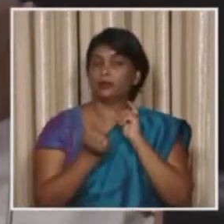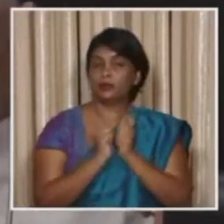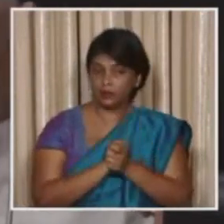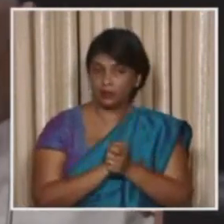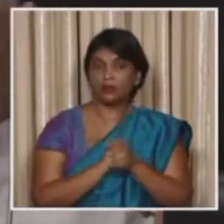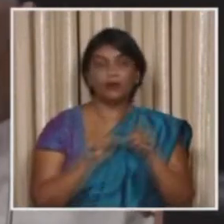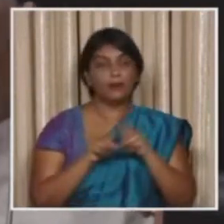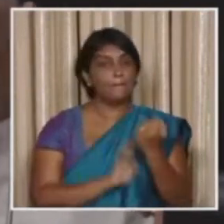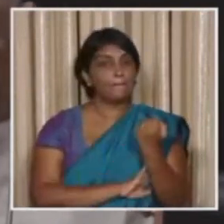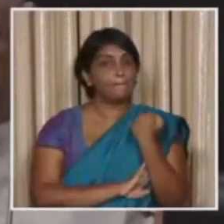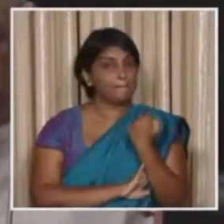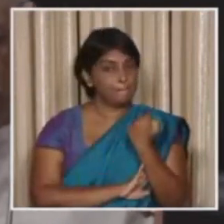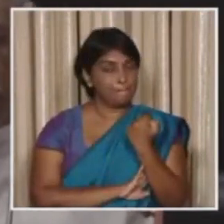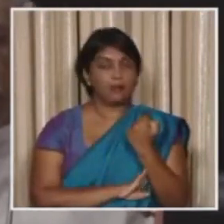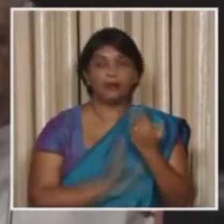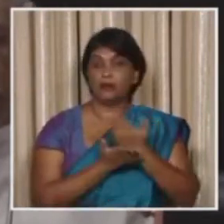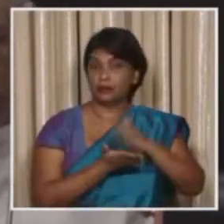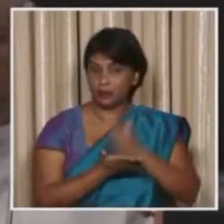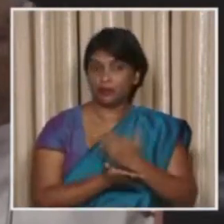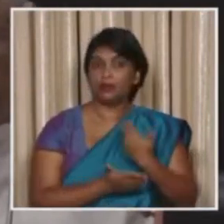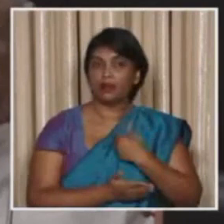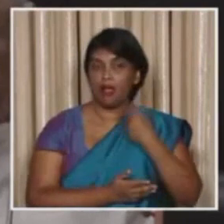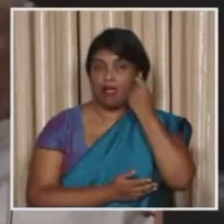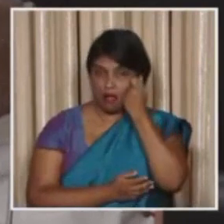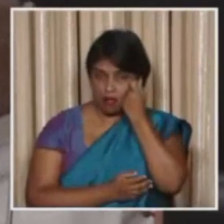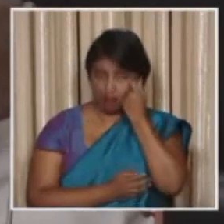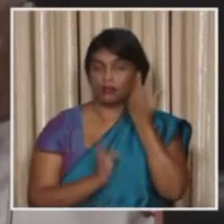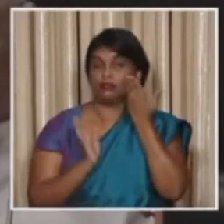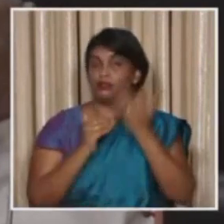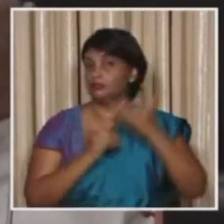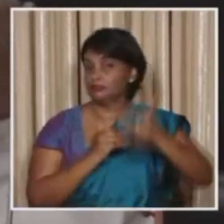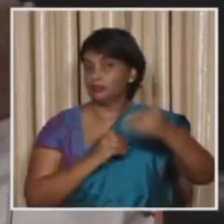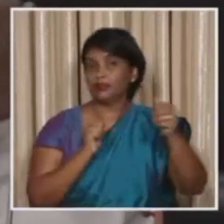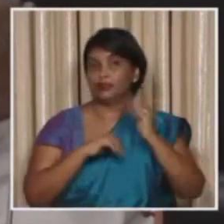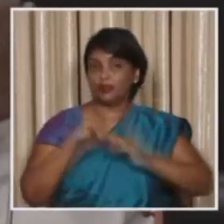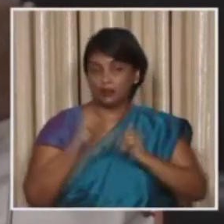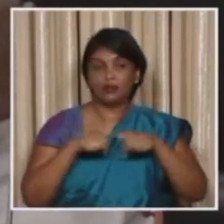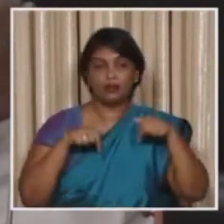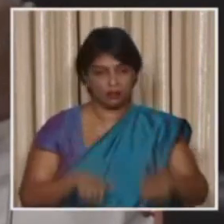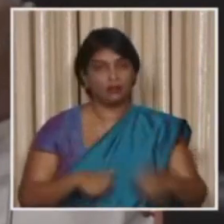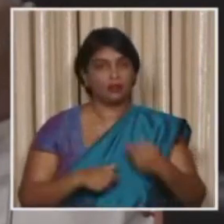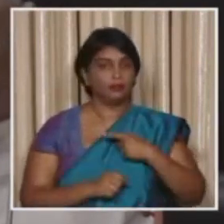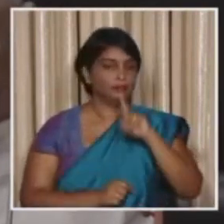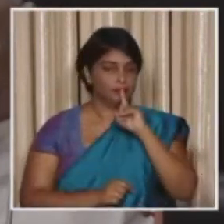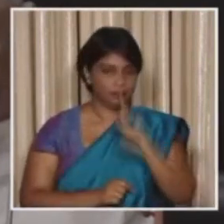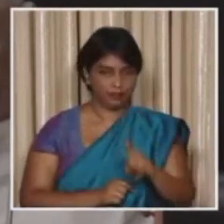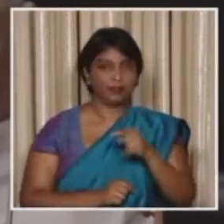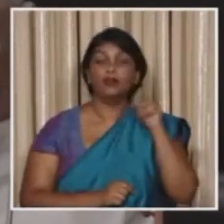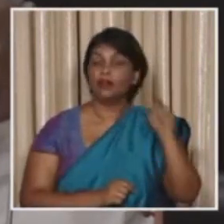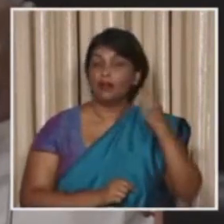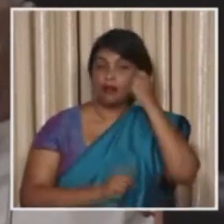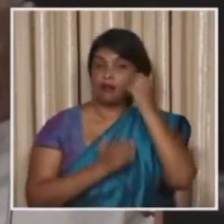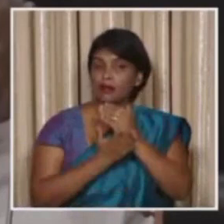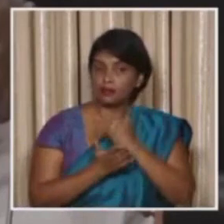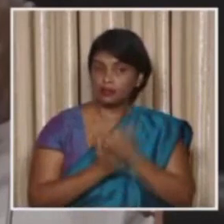සහ බලය බෙදීම ගැන මගේ යෝජනා හා ඉදිරි ක්‍රියාමාර්ග දැන් මේ සභාවට මම ඉදිරිපත් කරනවා. ඒ